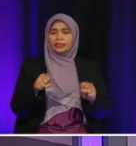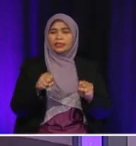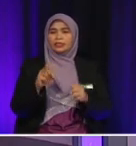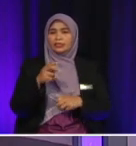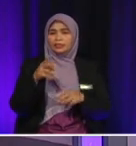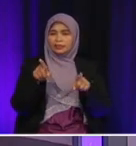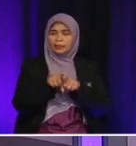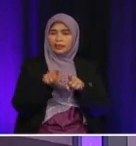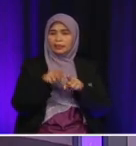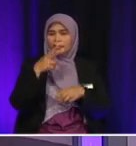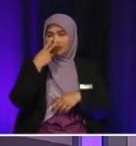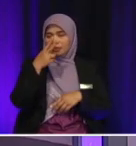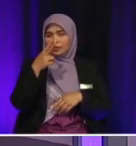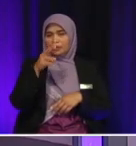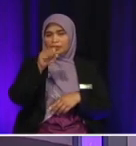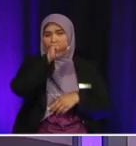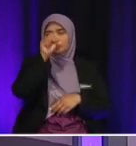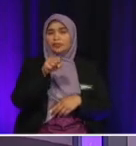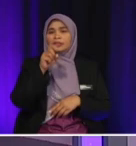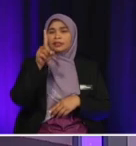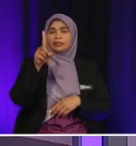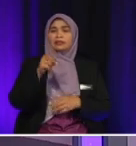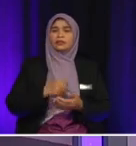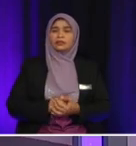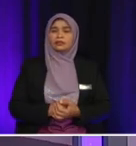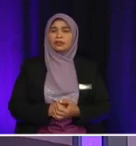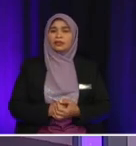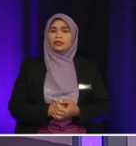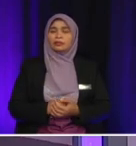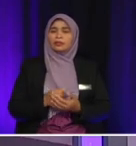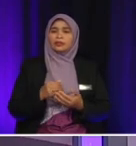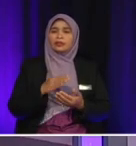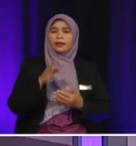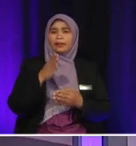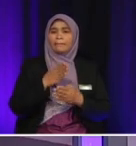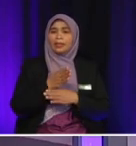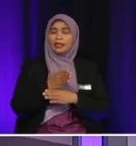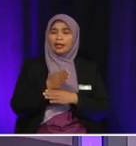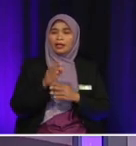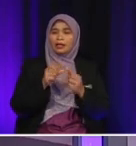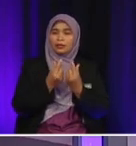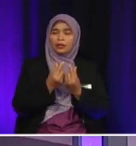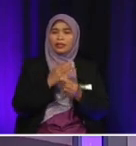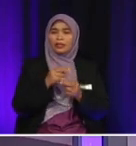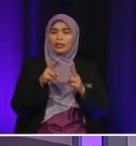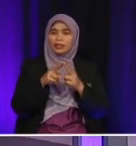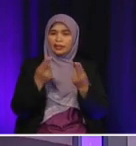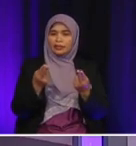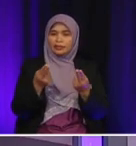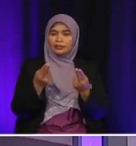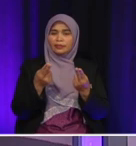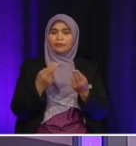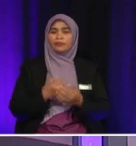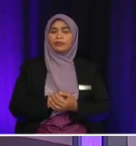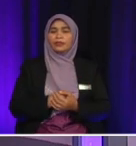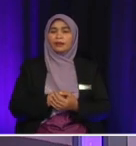sama-sama lihat soalan satu ya soalan satu merangkumi bidang al-quran dan juga bidang hadis